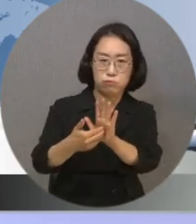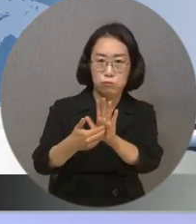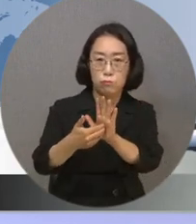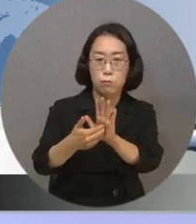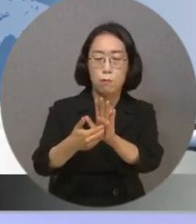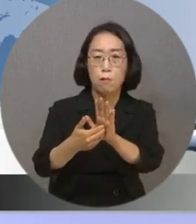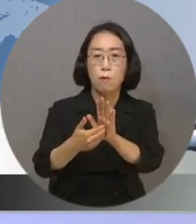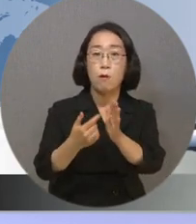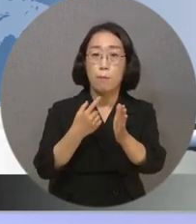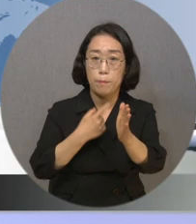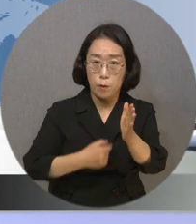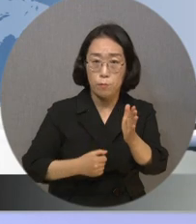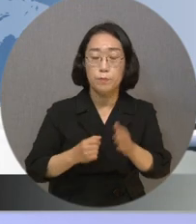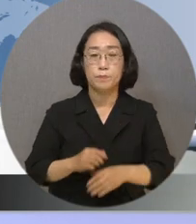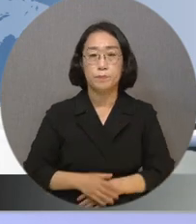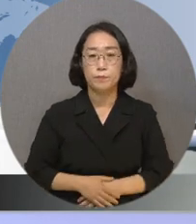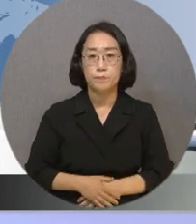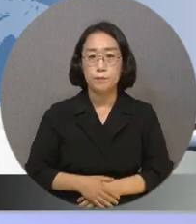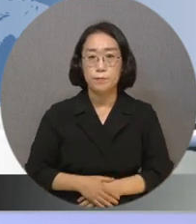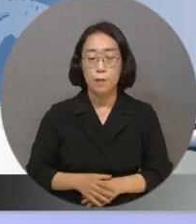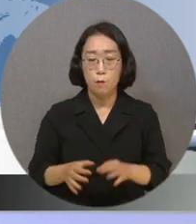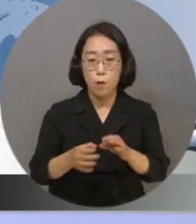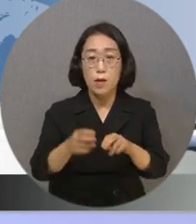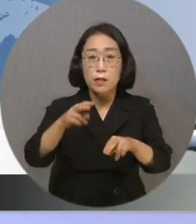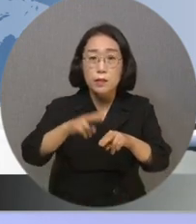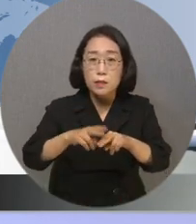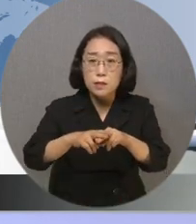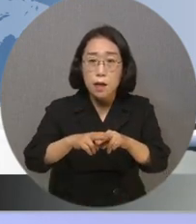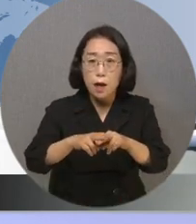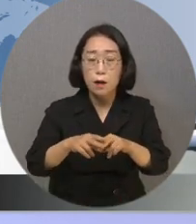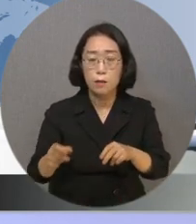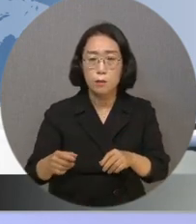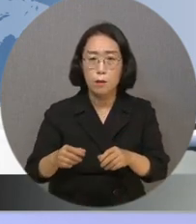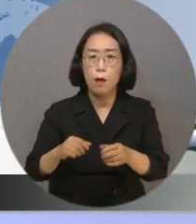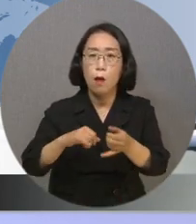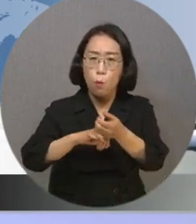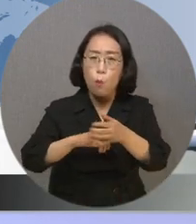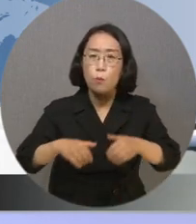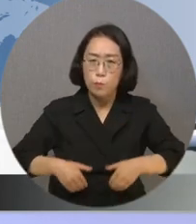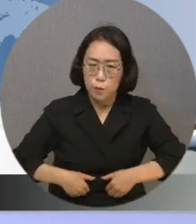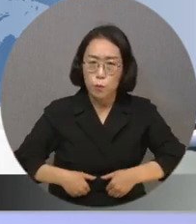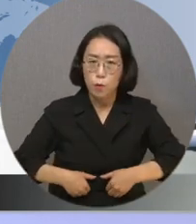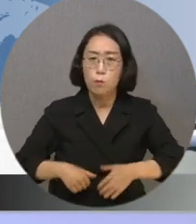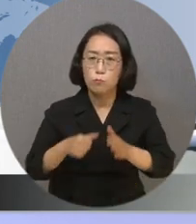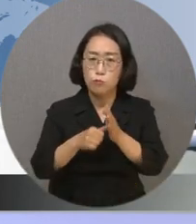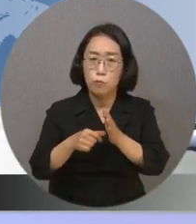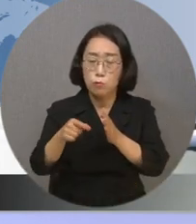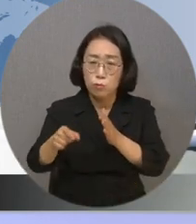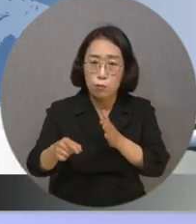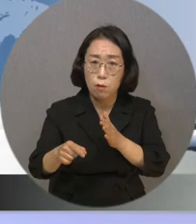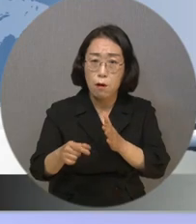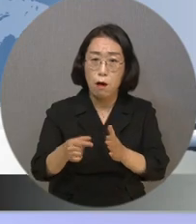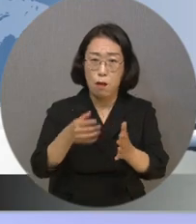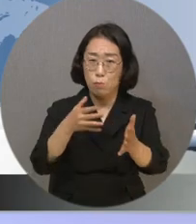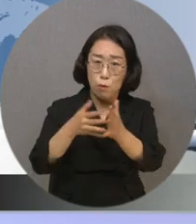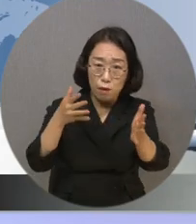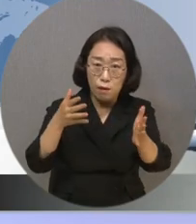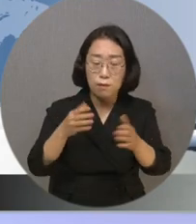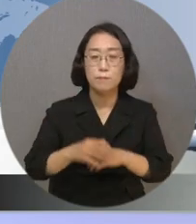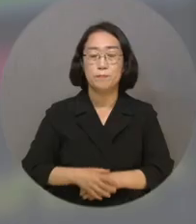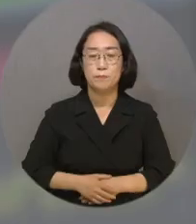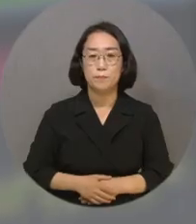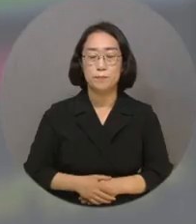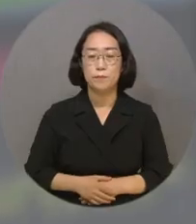탑승을 거부한 사실이 있었습니다 의자에 앉기 위해서는 꼭 필요한 보조기구였는데요 자세한 내용 최율하기자입니다